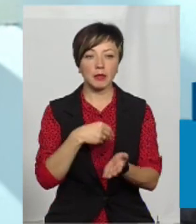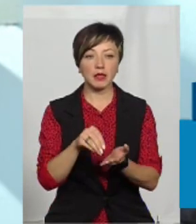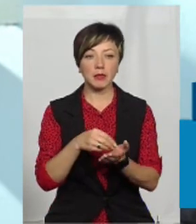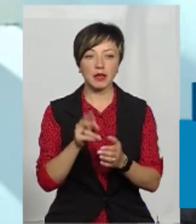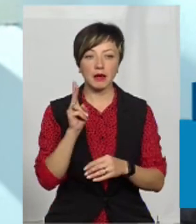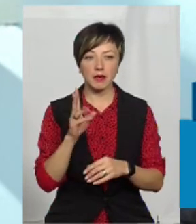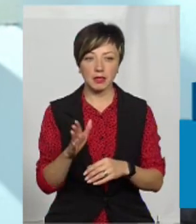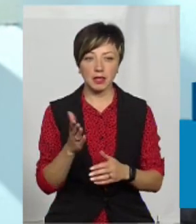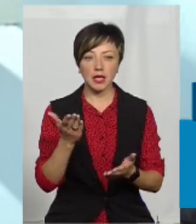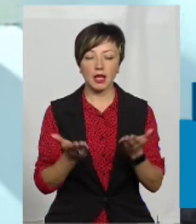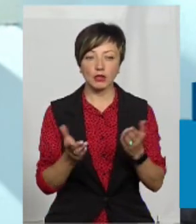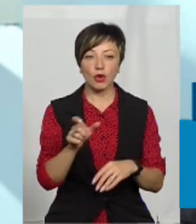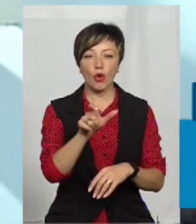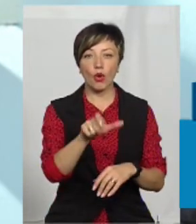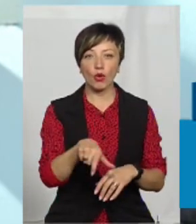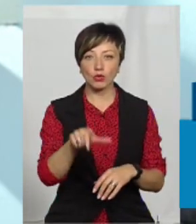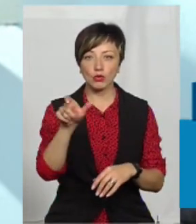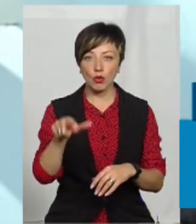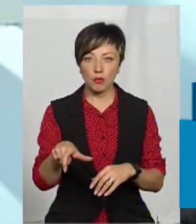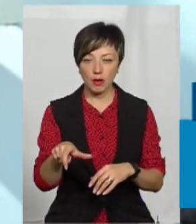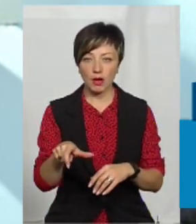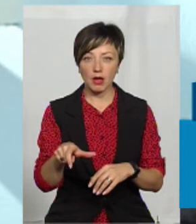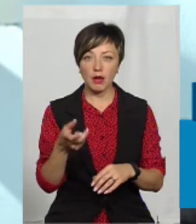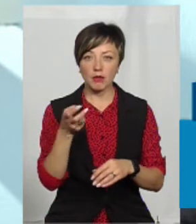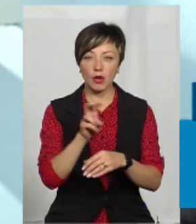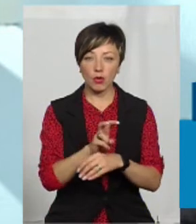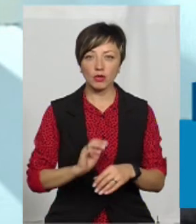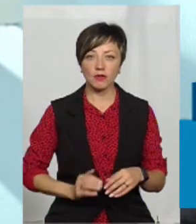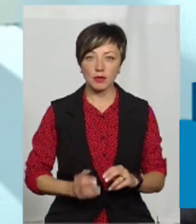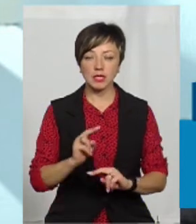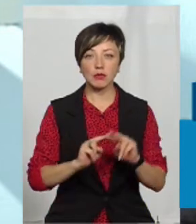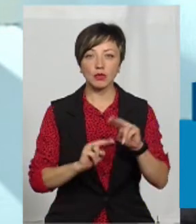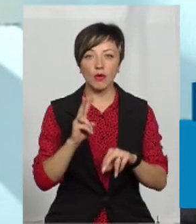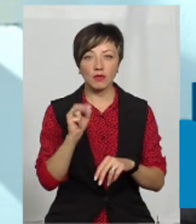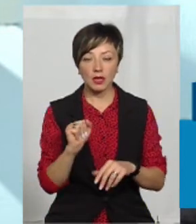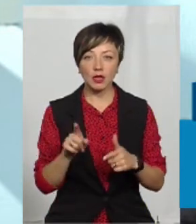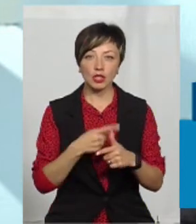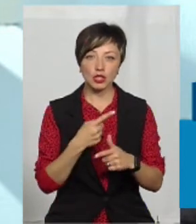придбання квартири. Тобто, якщо особа приходить до забудовника чи